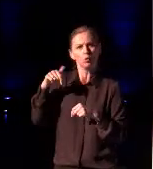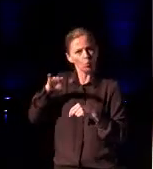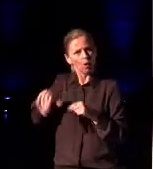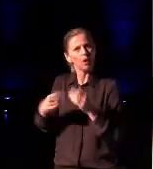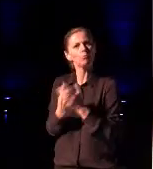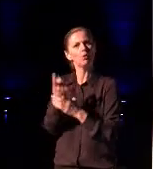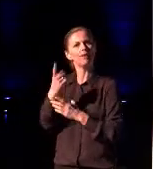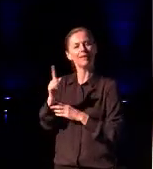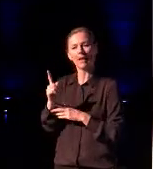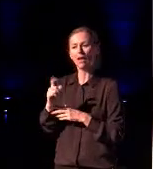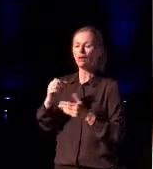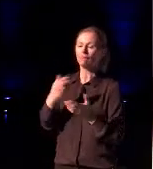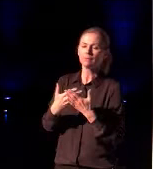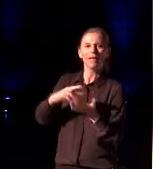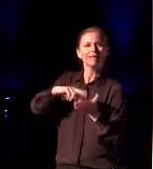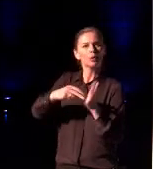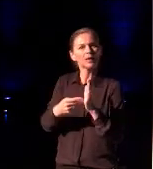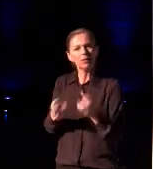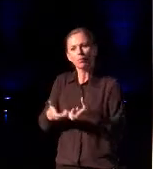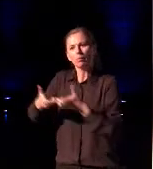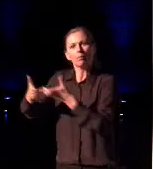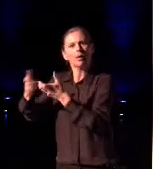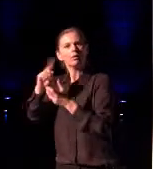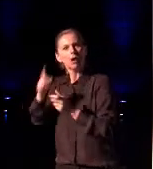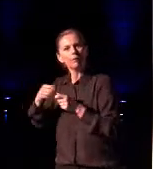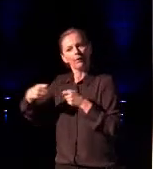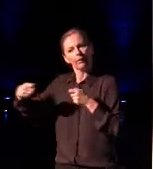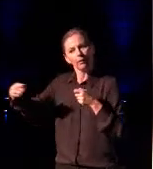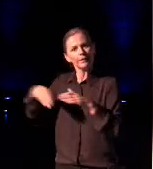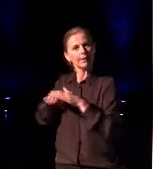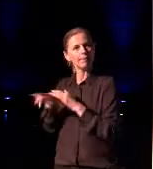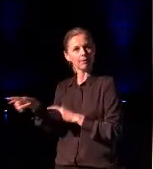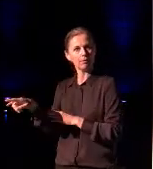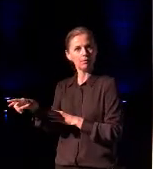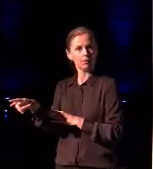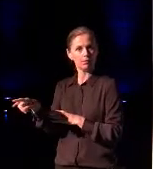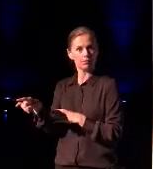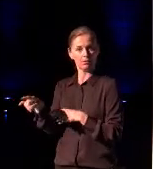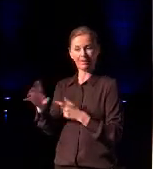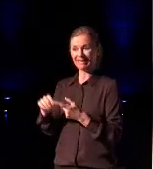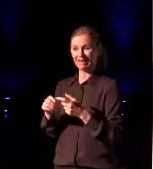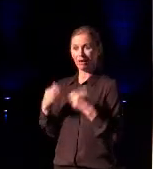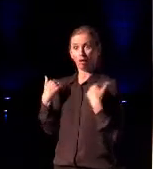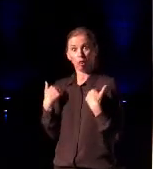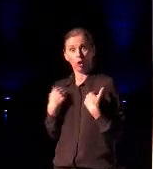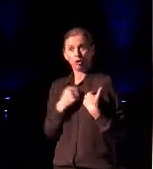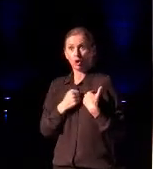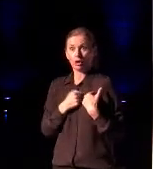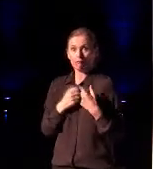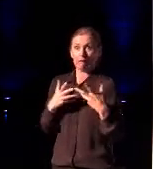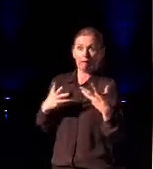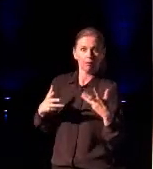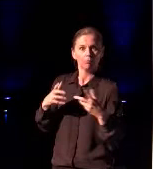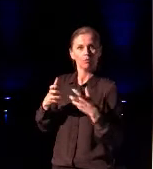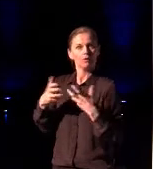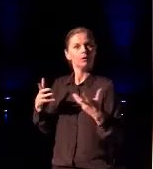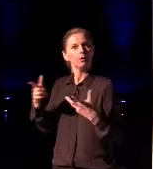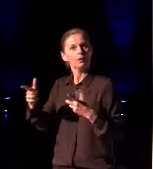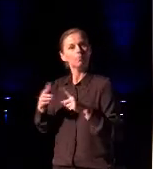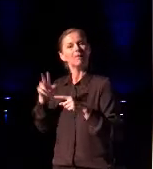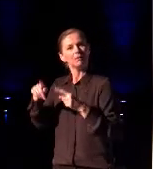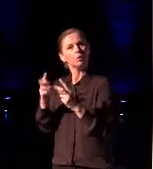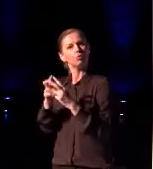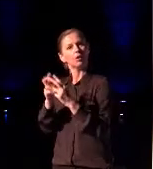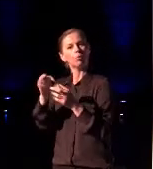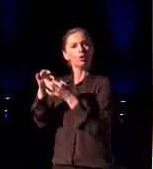nå med hjelp av teknologi, til at man kan få til det, uten at det skal bli på kostning av den tryggheten og den sikkerheten, kontakten med